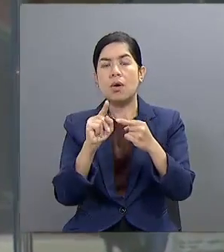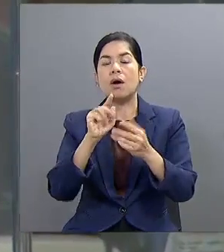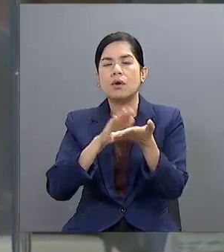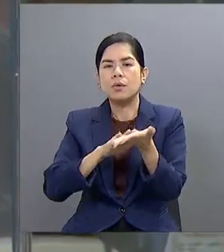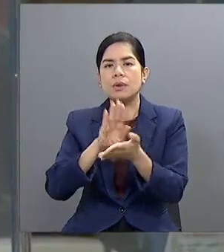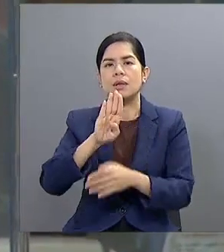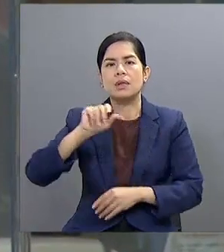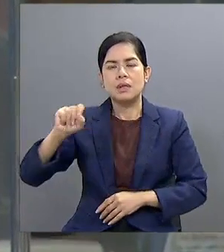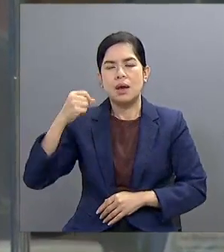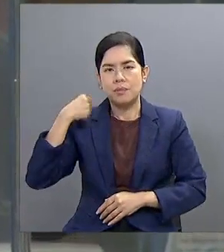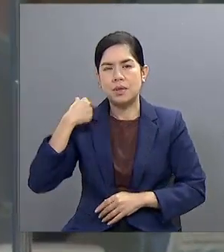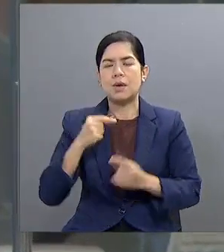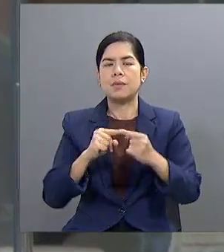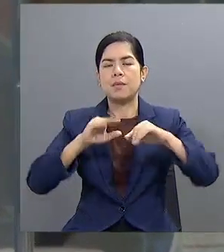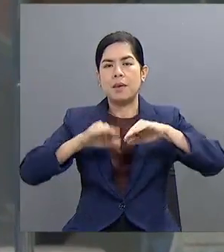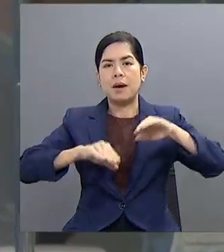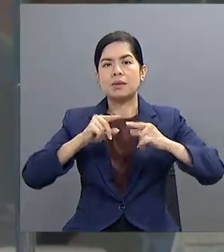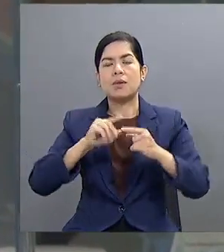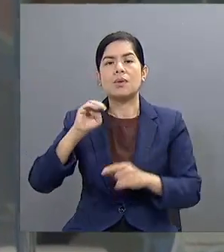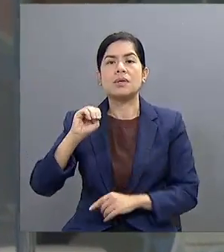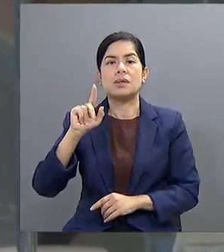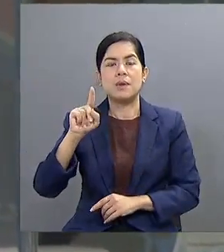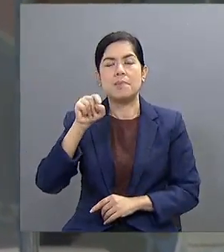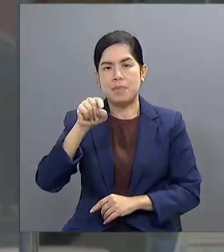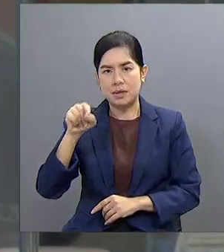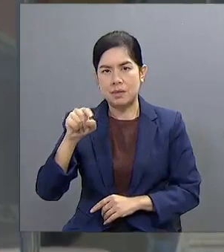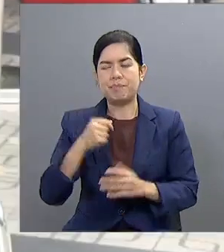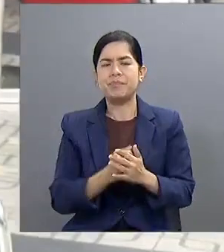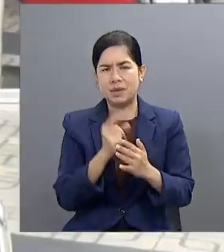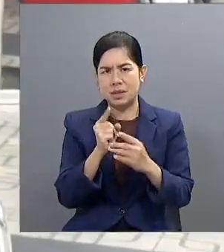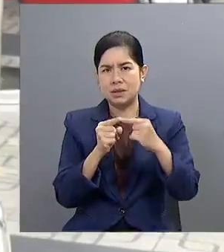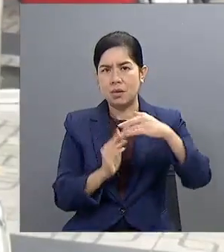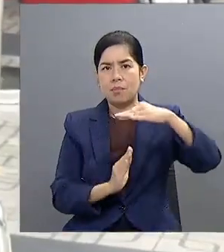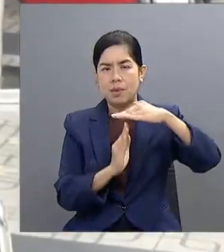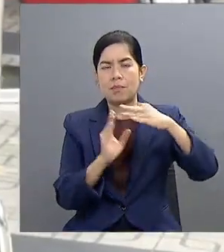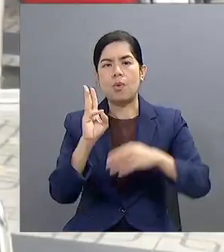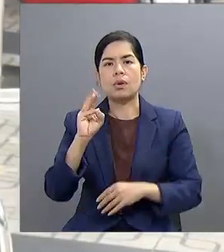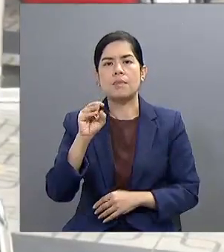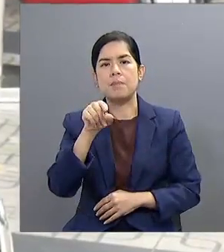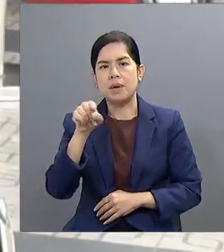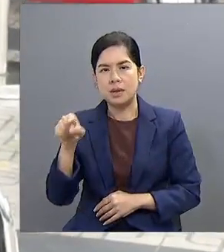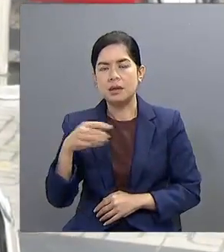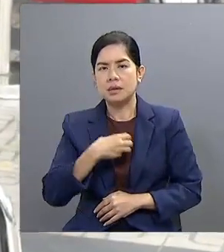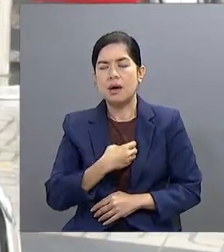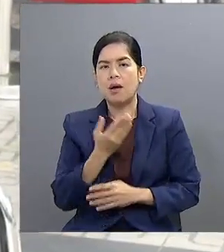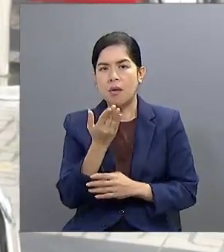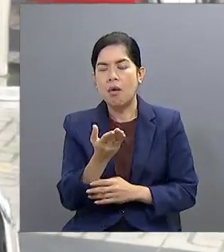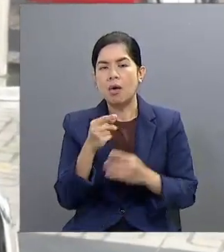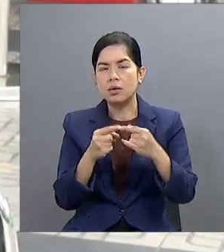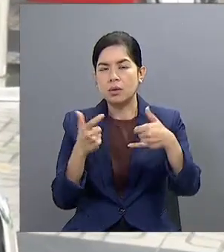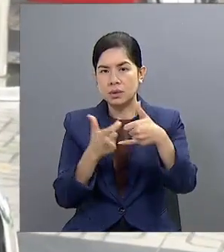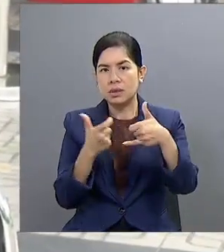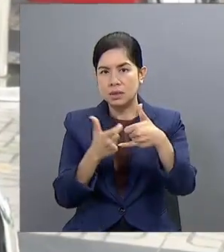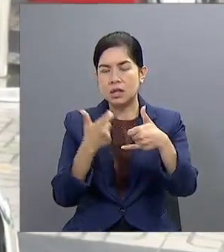ให้ฉีดวัคซีนเข็มกระตุ้นให้ได้ร้อยละ 60จากนั้นก็ต้องเร่งเชิญชวนเข้ารับวัคซีนกันเพิ่มขึ้นเพื่อลดความเสี่ยงต่ออาการ